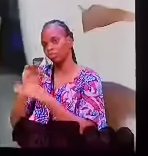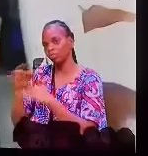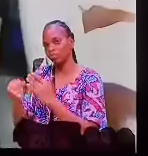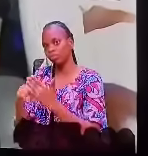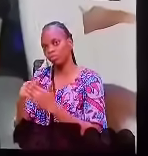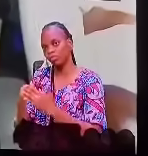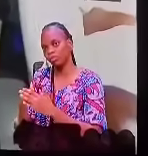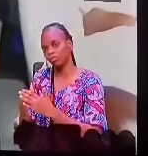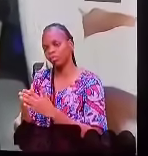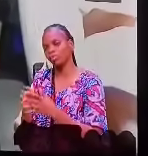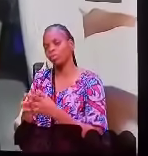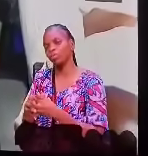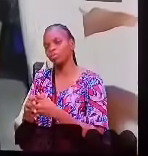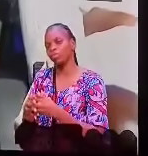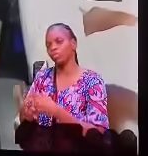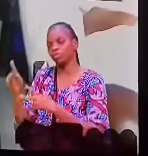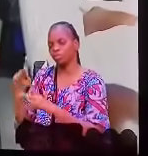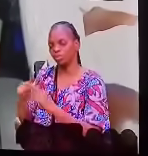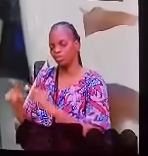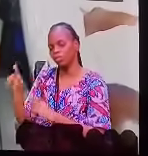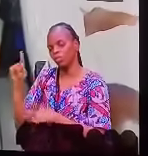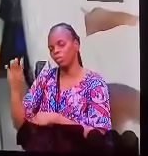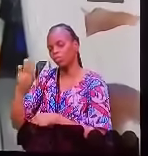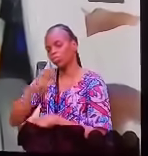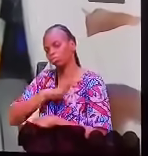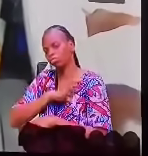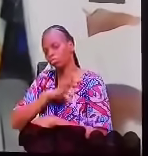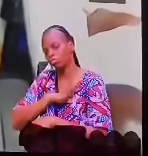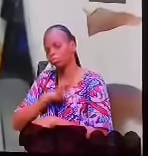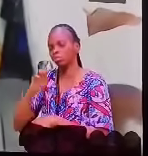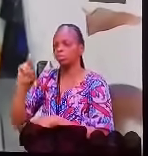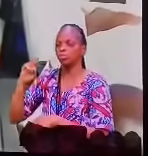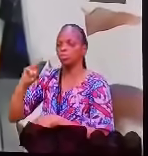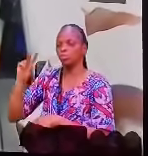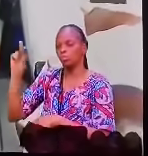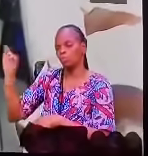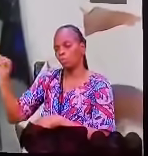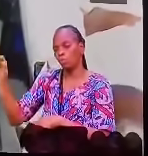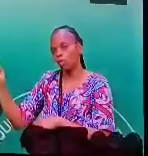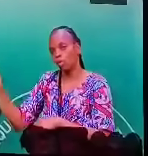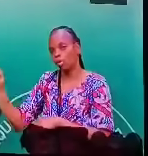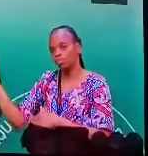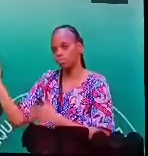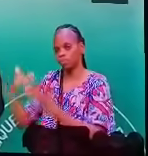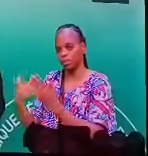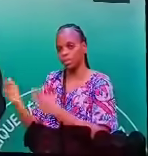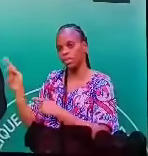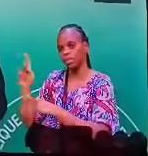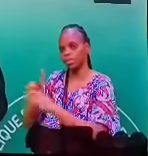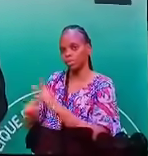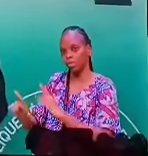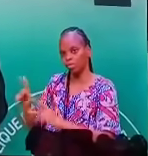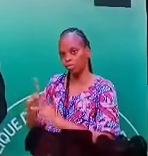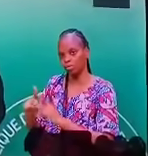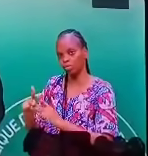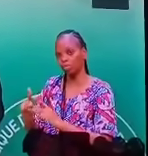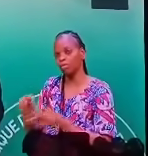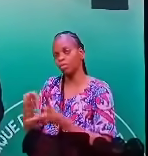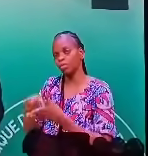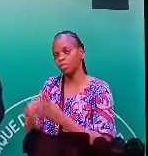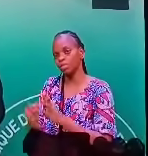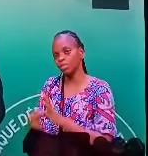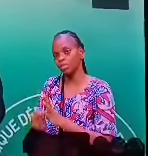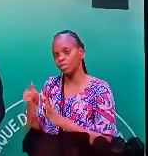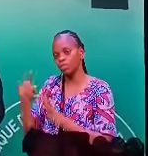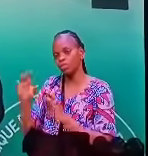de bon sens ont été choquées de voir que le Rwanda devait accueillir des réfugiés. Et donc, c'est un camouflet qui doit les interpeller pour faire un